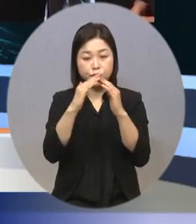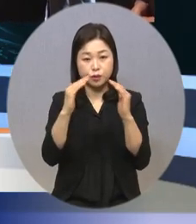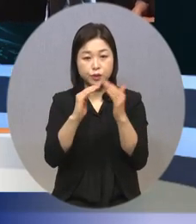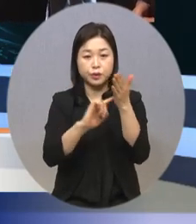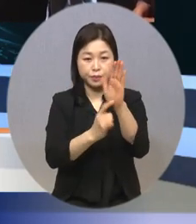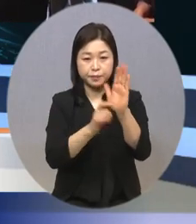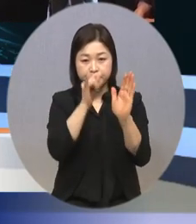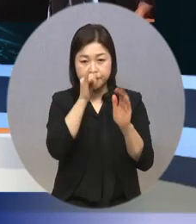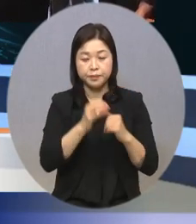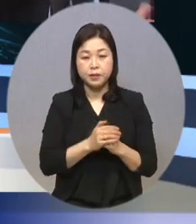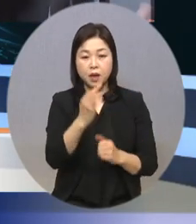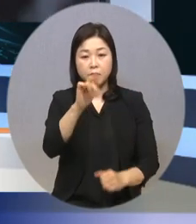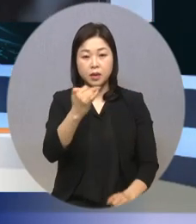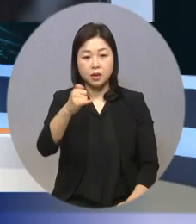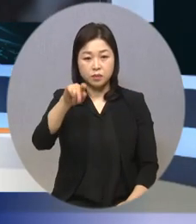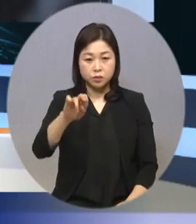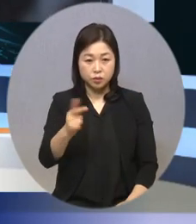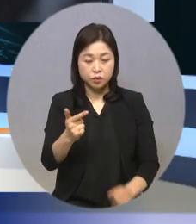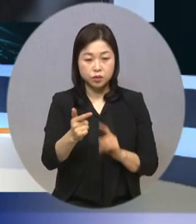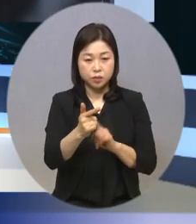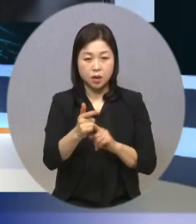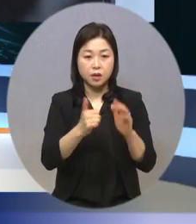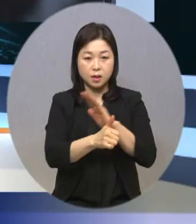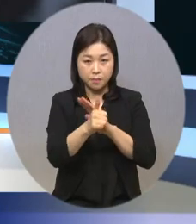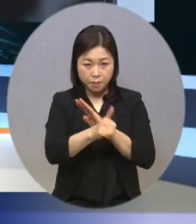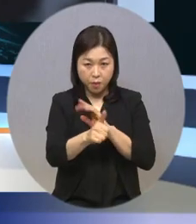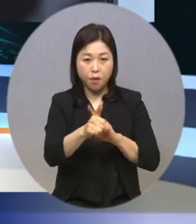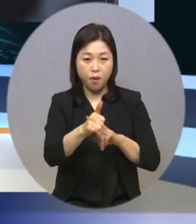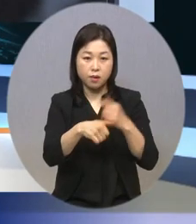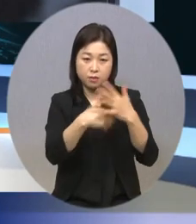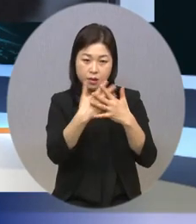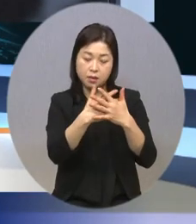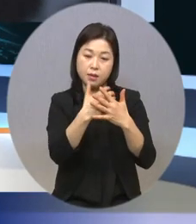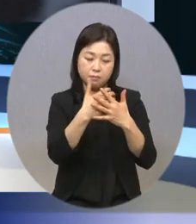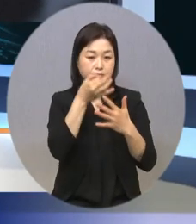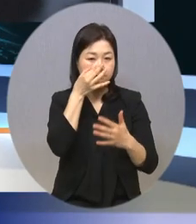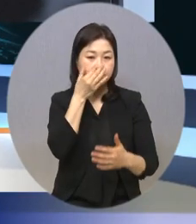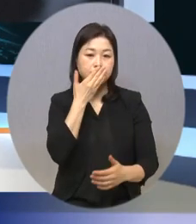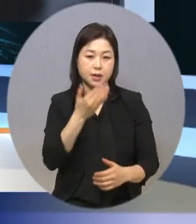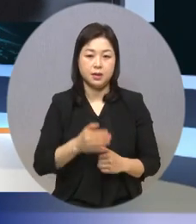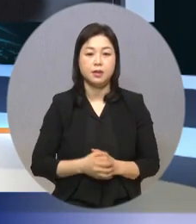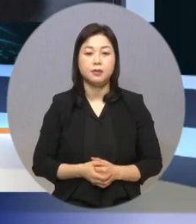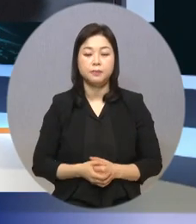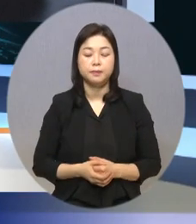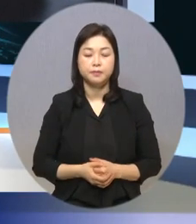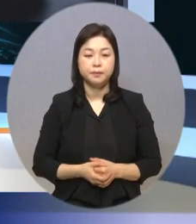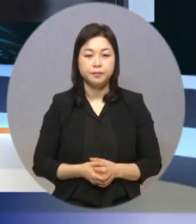있습니다. 백남준 작가의 대표작들을 만나볼 수 있는데요. 신서유 기자가 보도합니다.